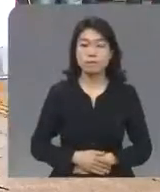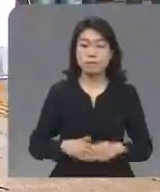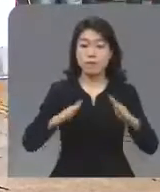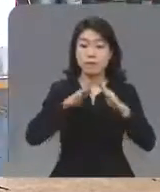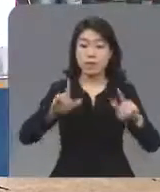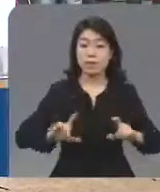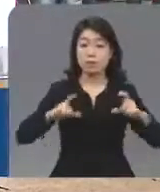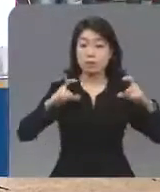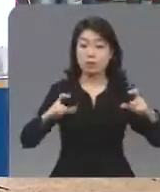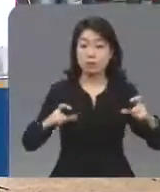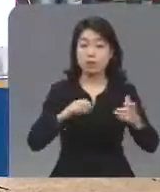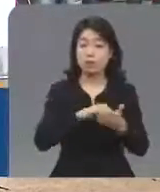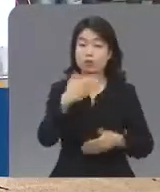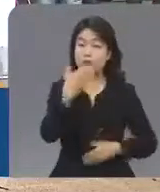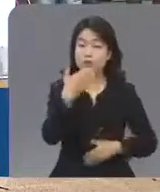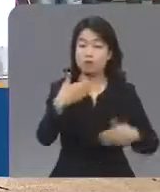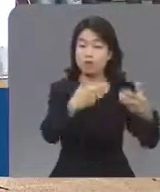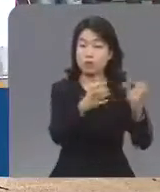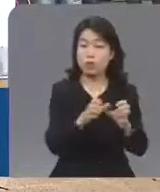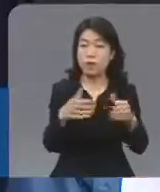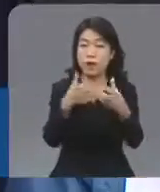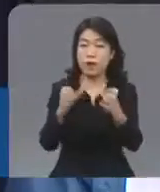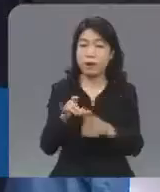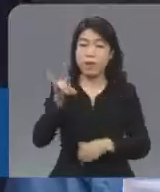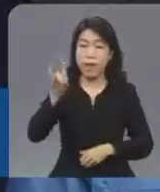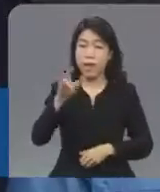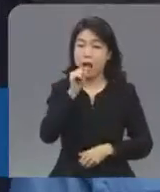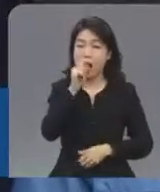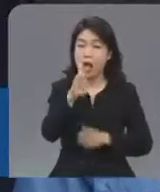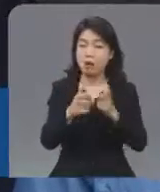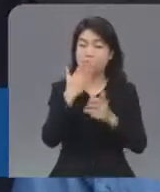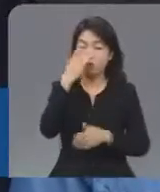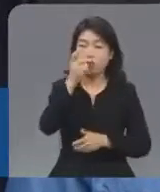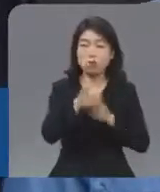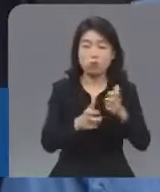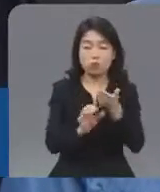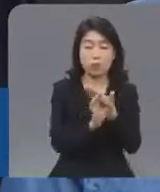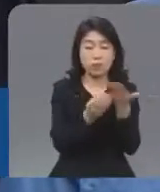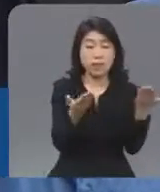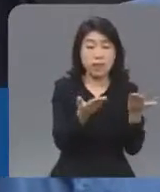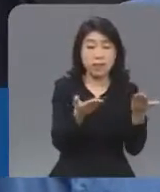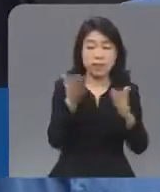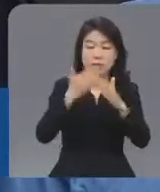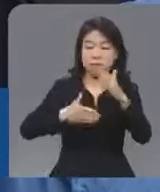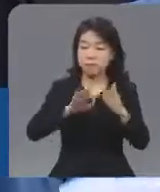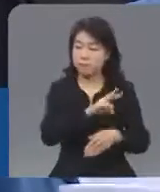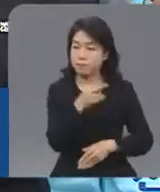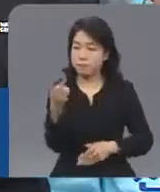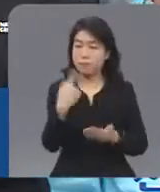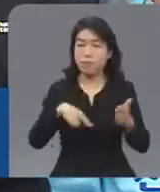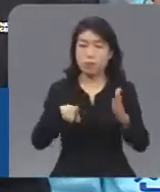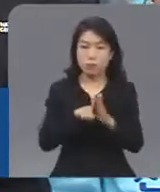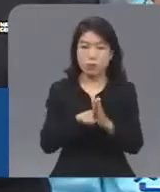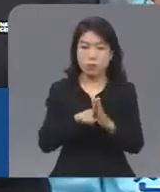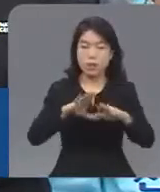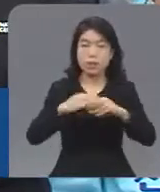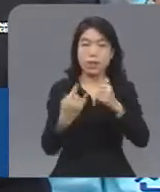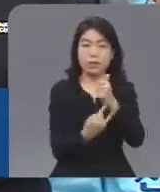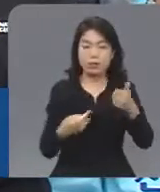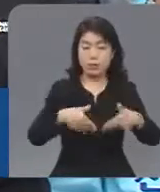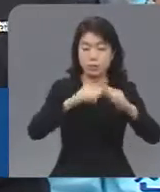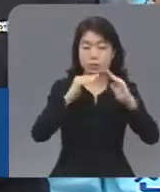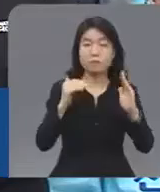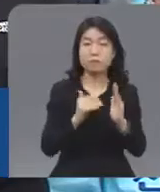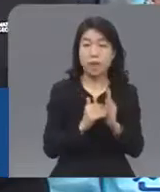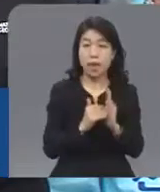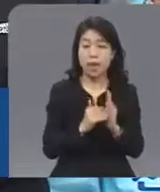전남 동부 지역 90개 시민단체가 현대제철 순천공장 비정규직 노동자의 정규직화를 위한 범시민대책위를